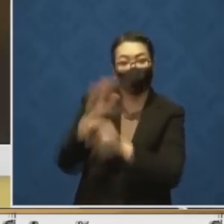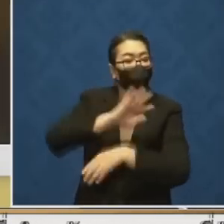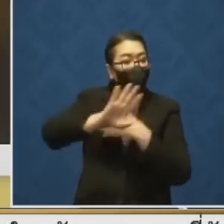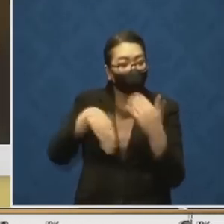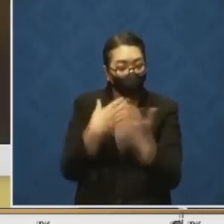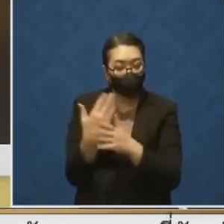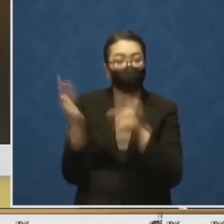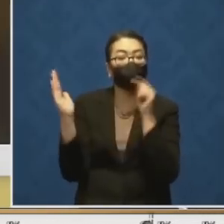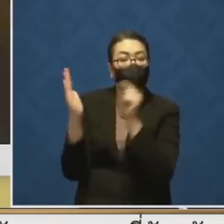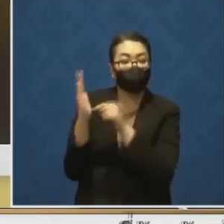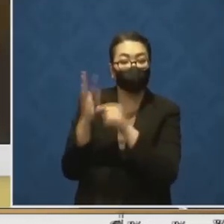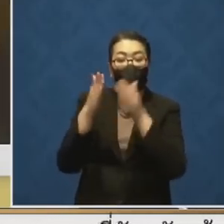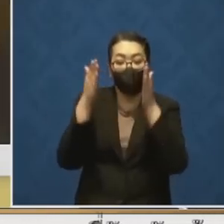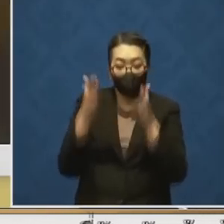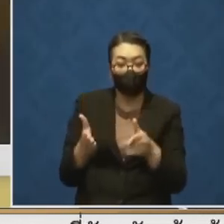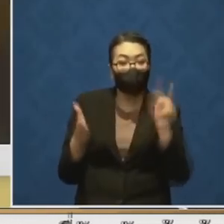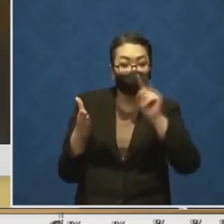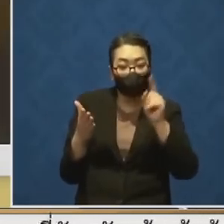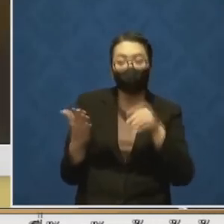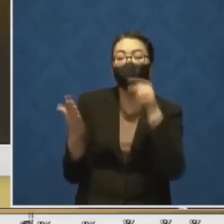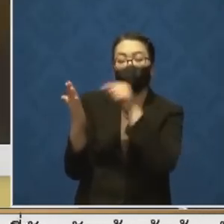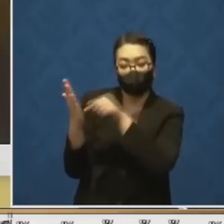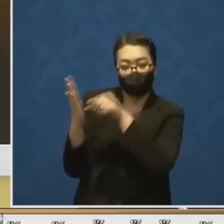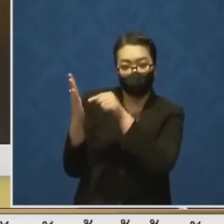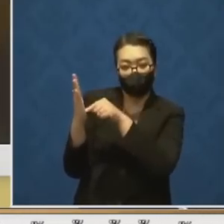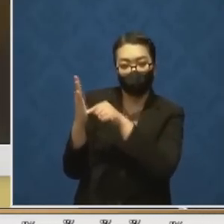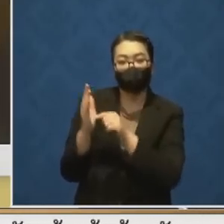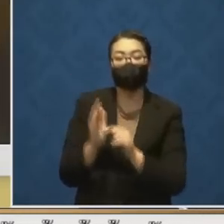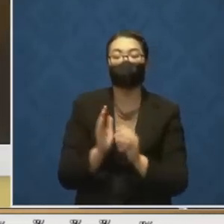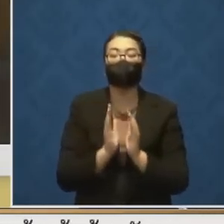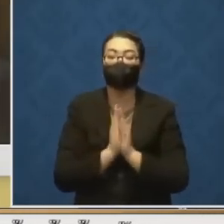คนในกระจกค่ะขอบคุมากค่ะ